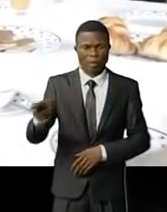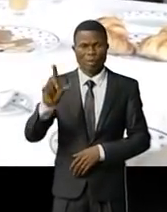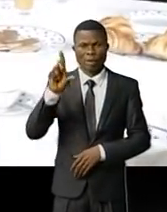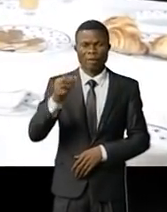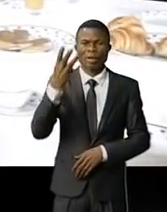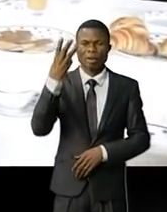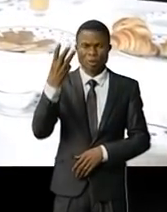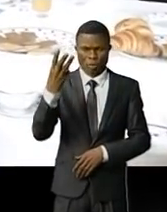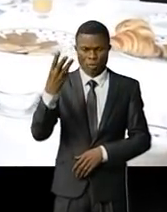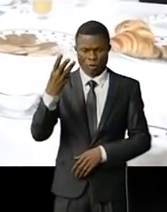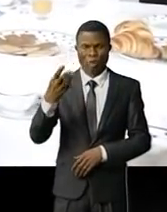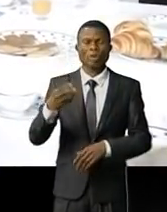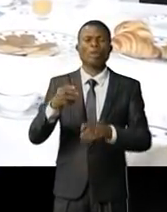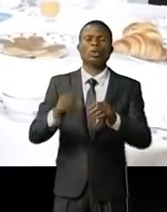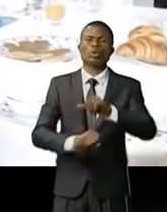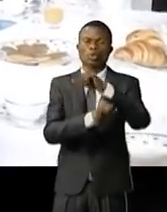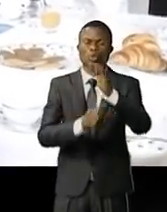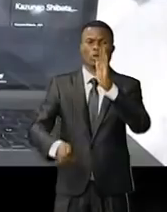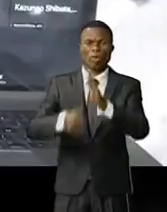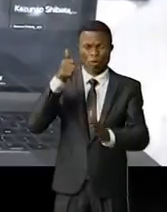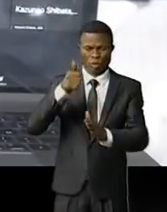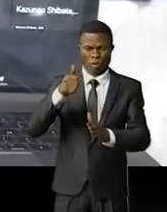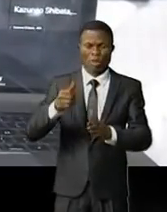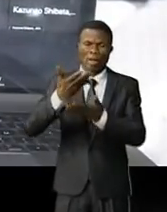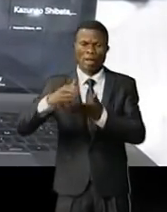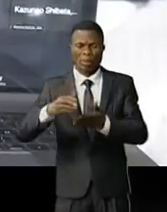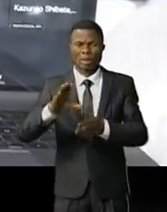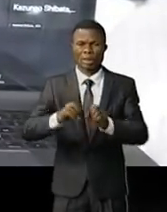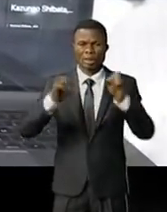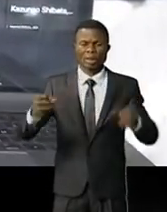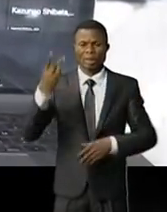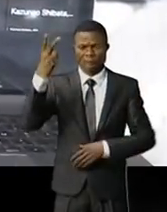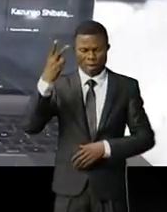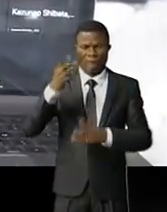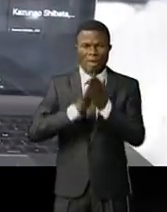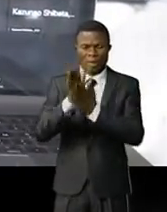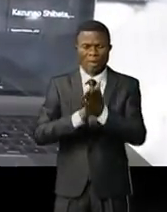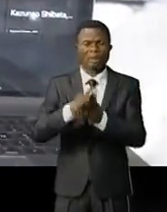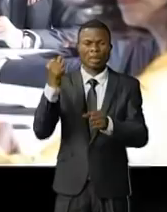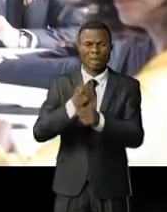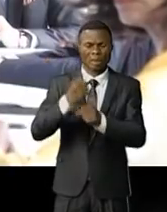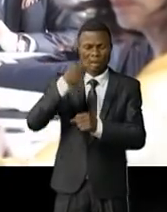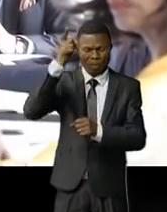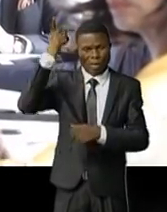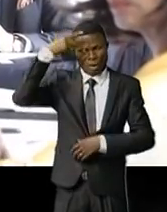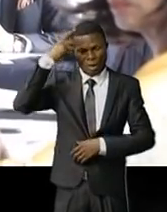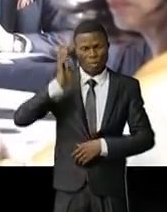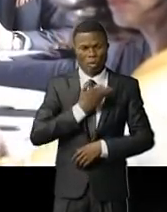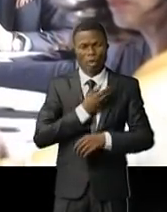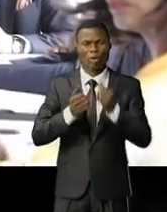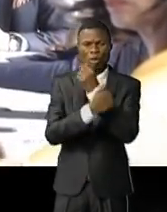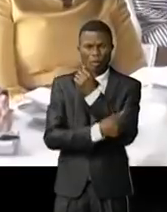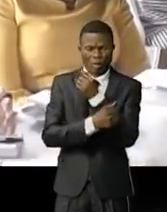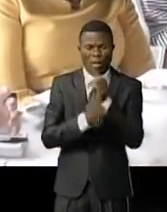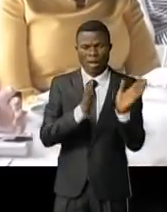2021-2023 en son 11e pilier axe 52 qui place les questions d'emploi au cœur de la politique nationale